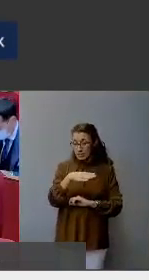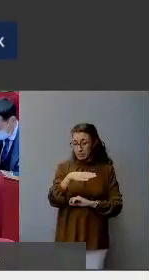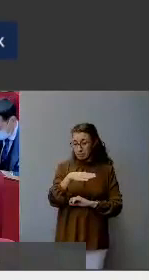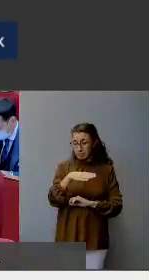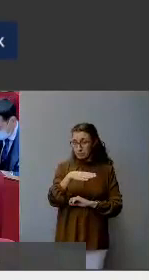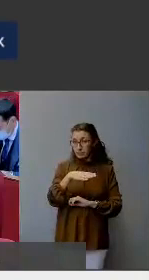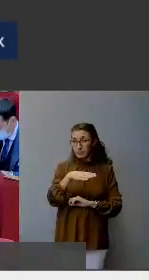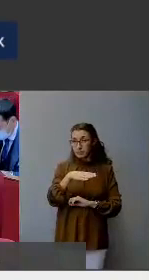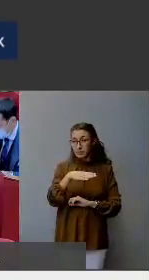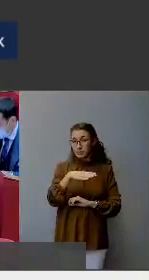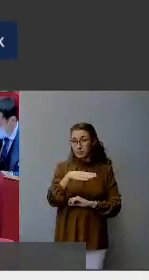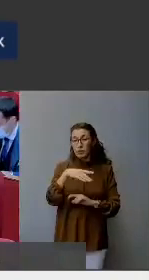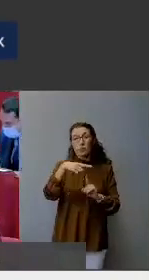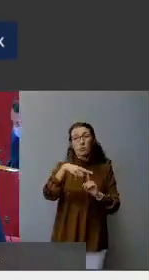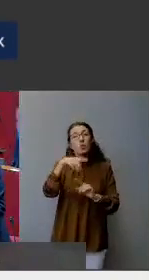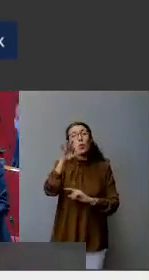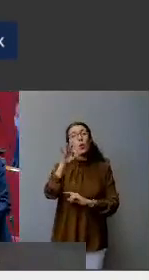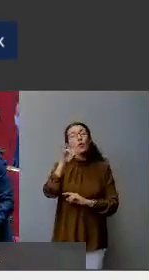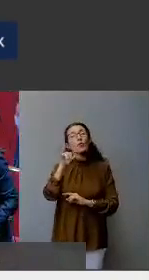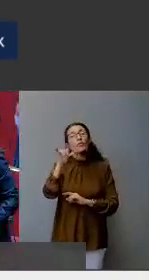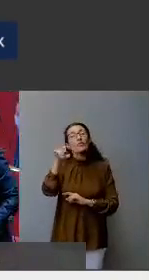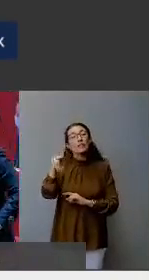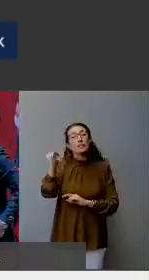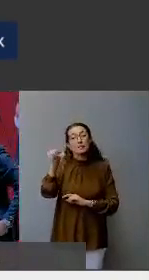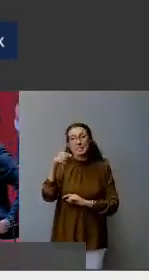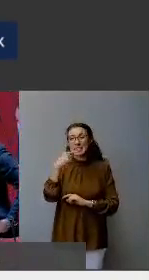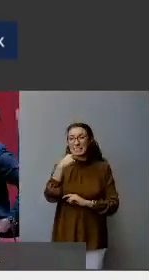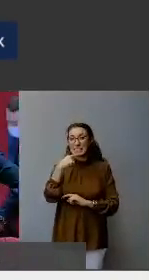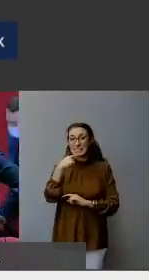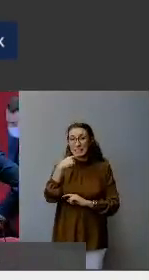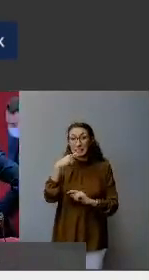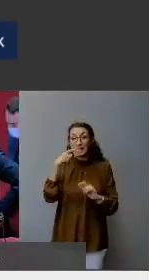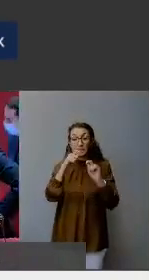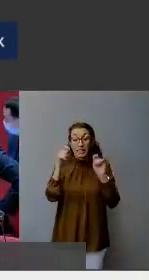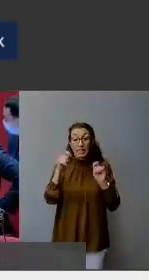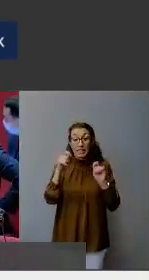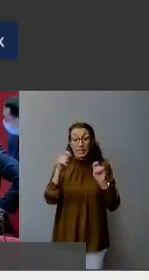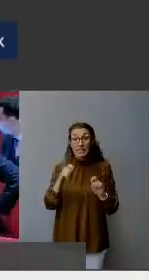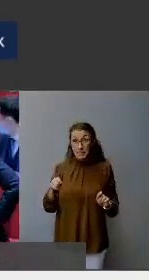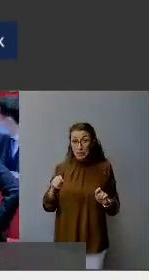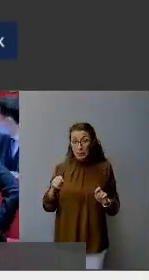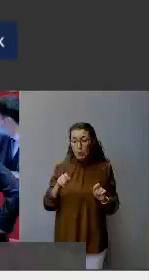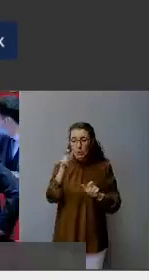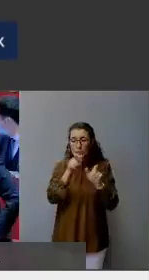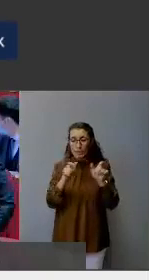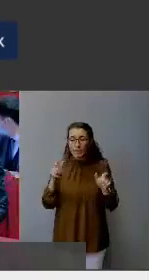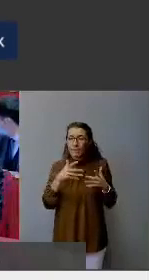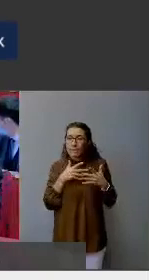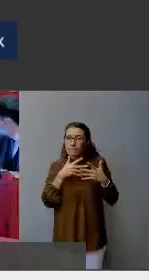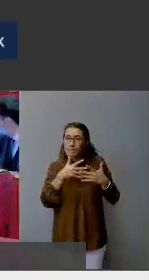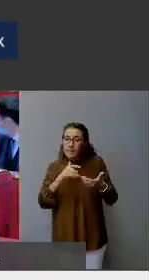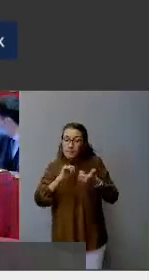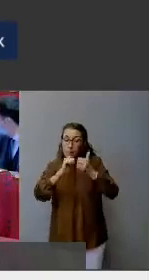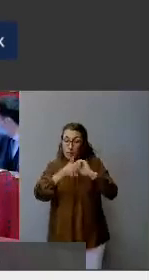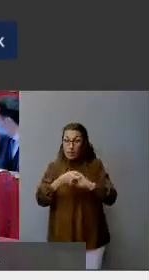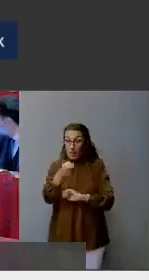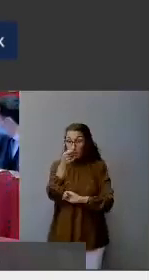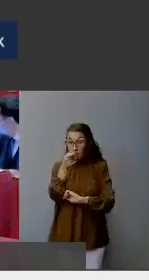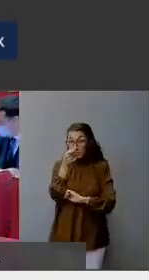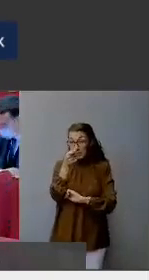la fim che è la federazione che riunisce tutti gli appassionati e gli sportivi della pesca